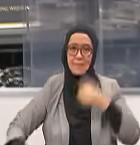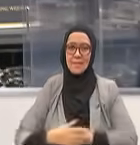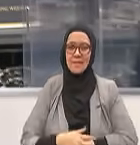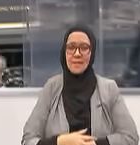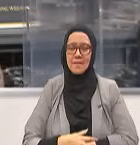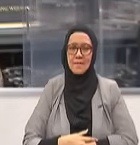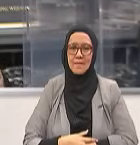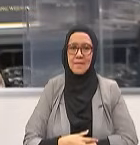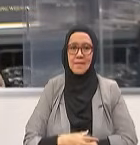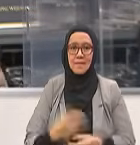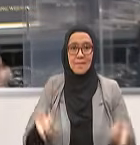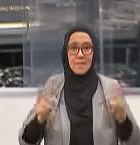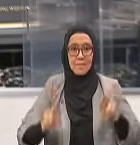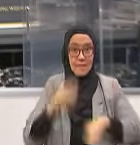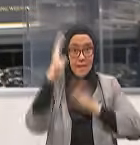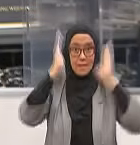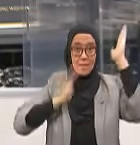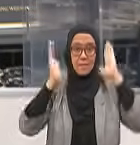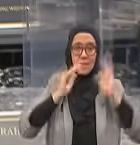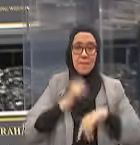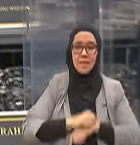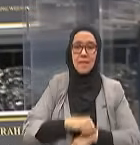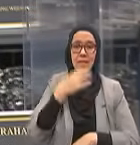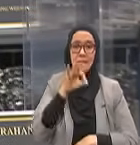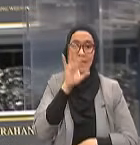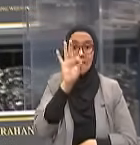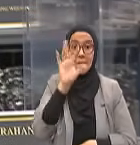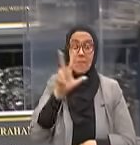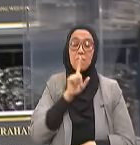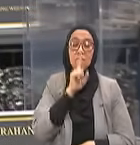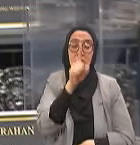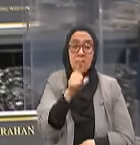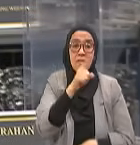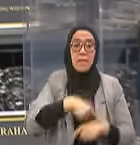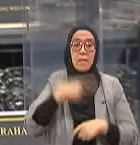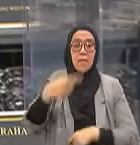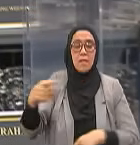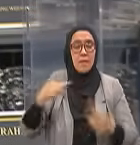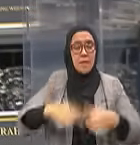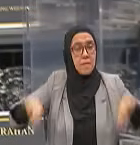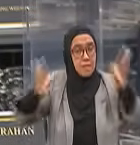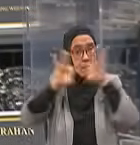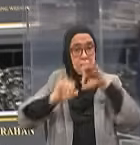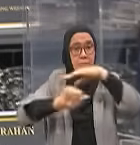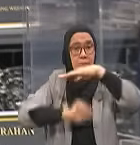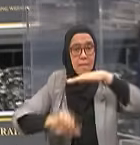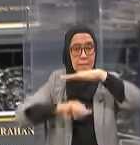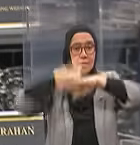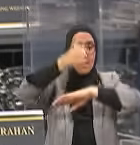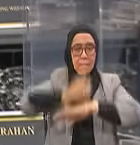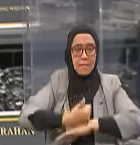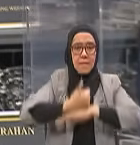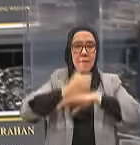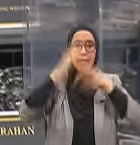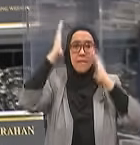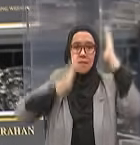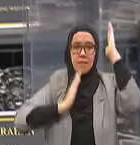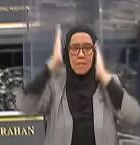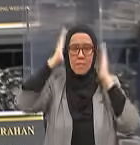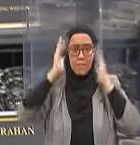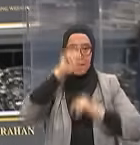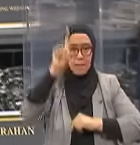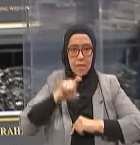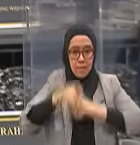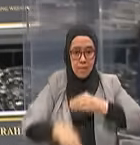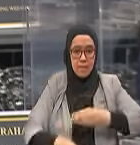1963 merupakan perkara yang amat penting dan asas-asas dalam pembentukan Malaysia soalan